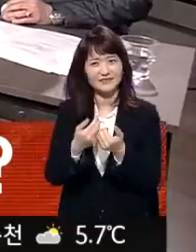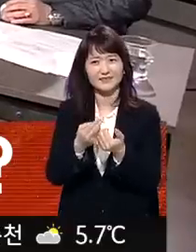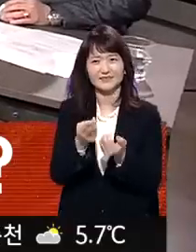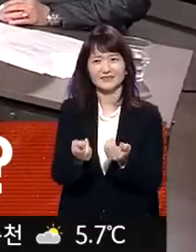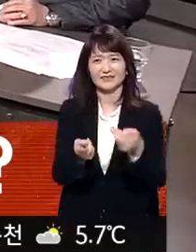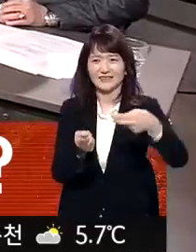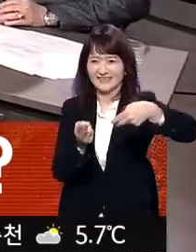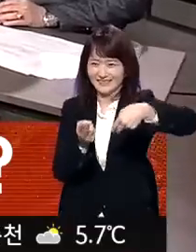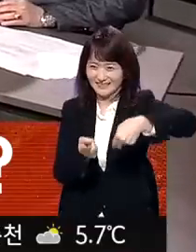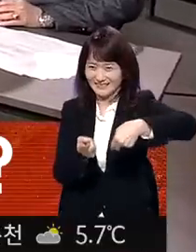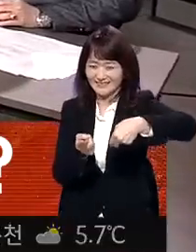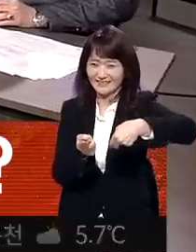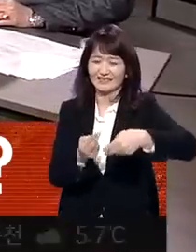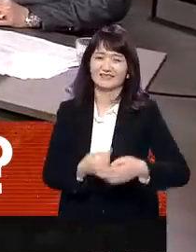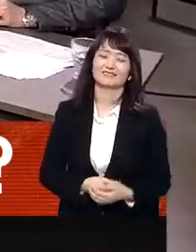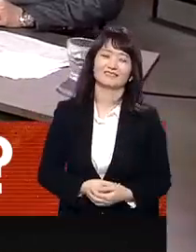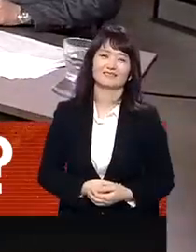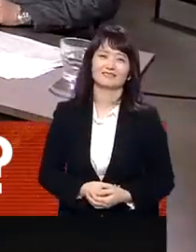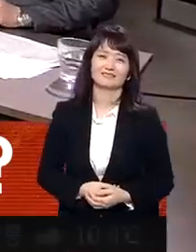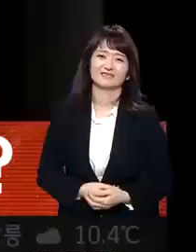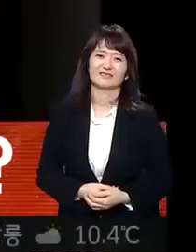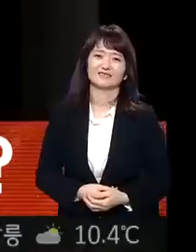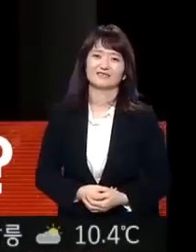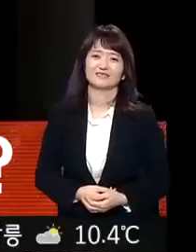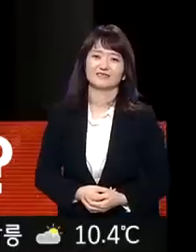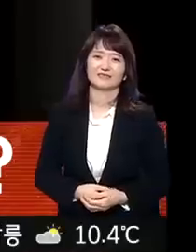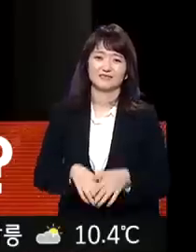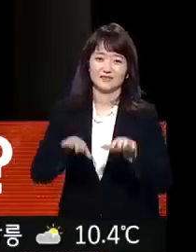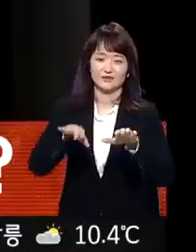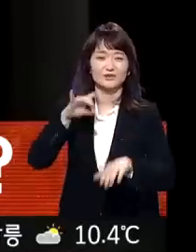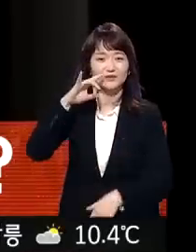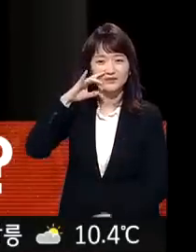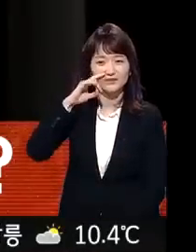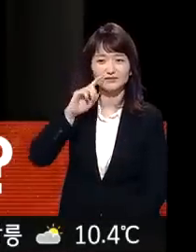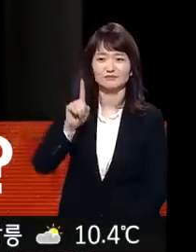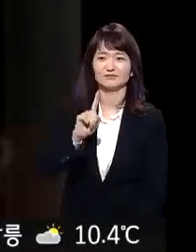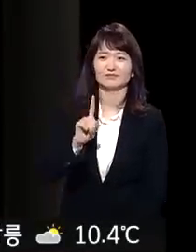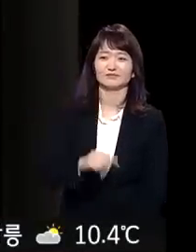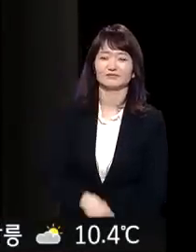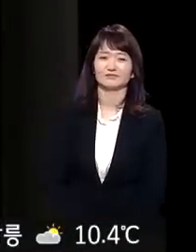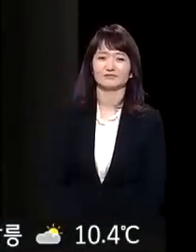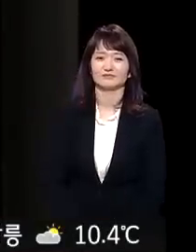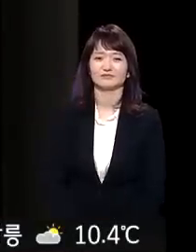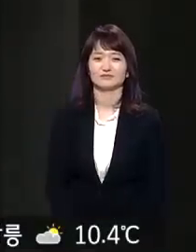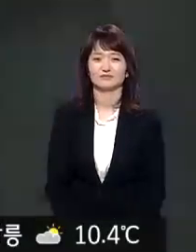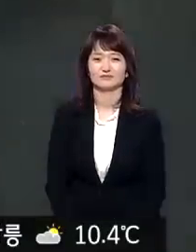할 말이 별로 없으신 것 같아요. 자, 그러면 이쯤에서 별별 상담소 오늘의 궁금증 짚어보죠.